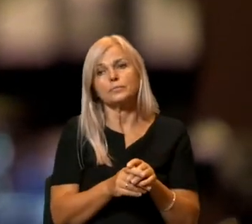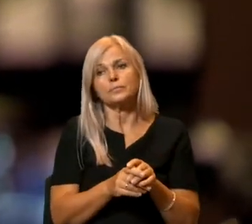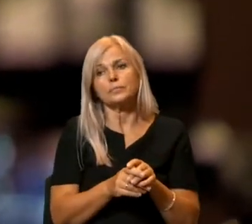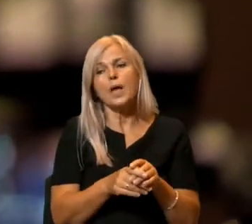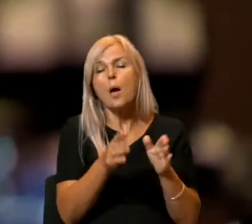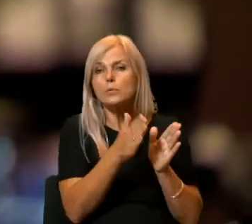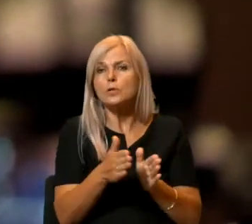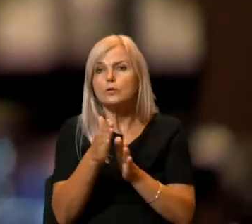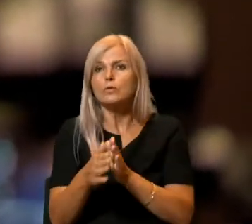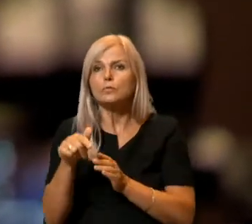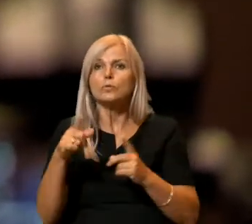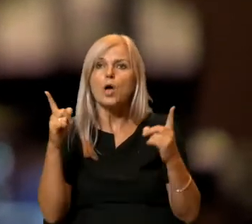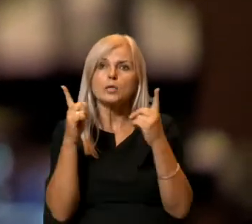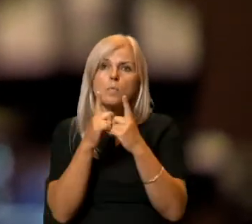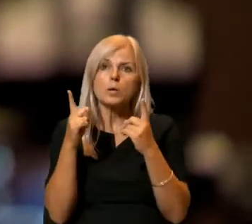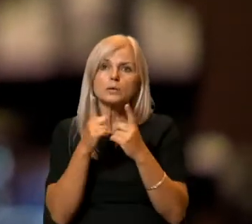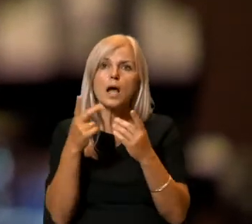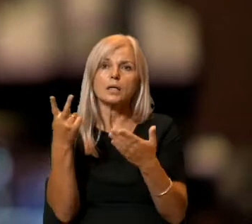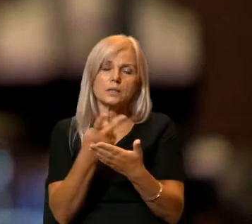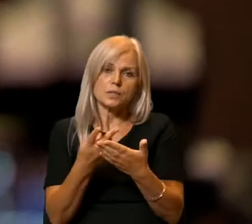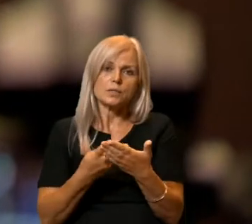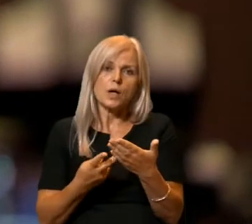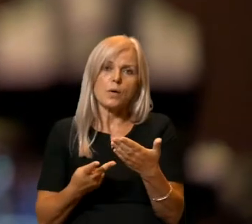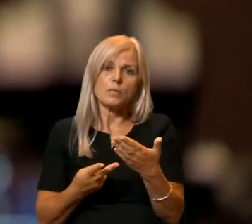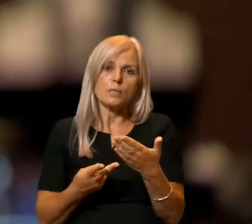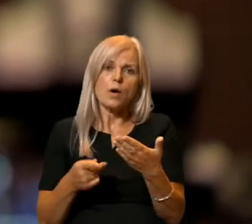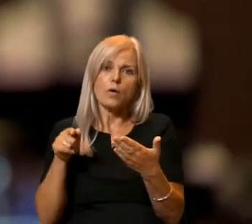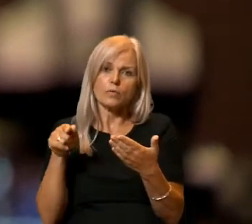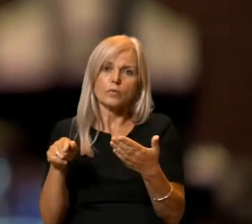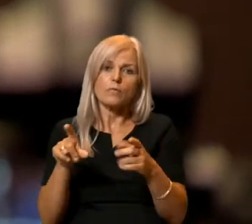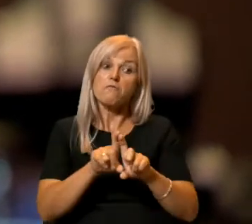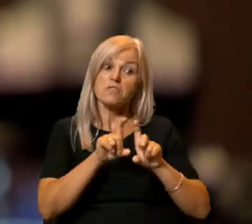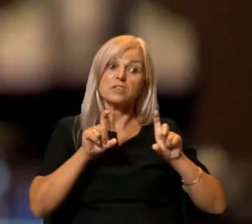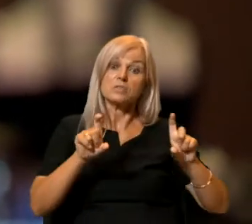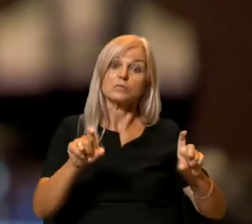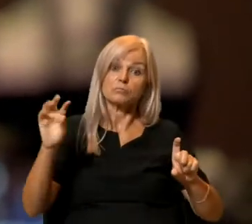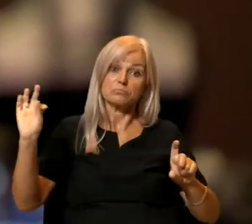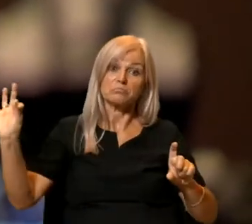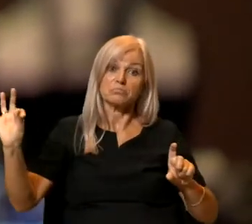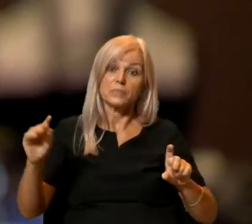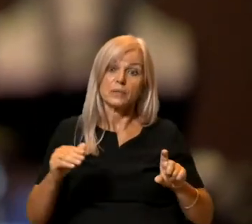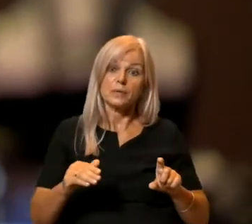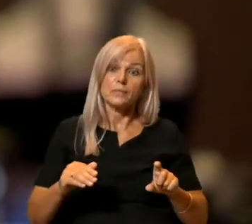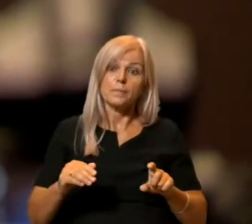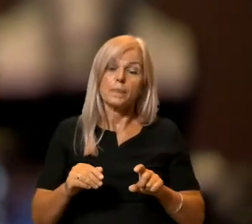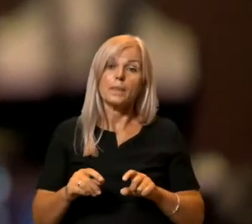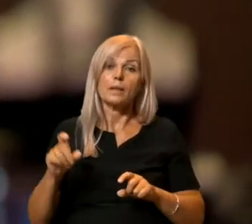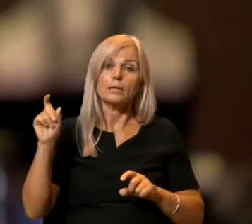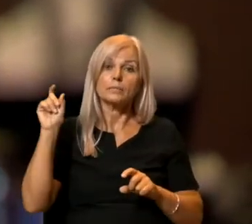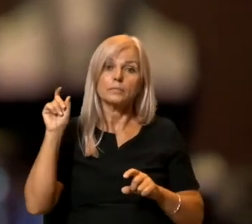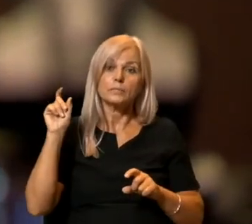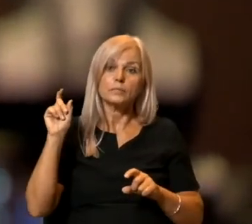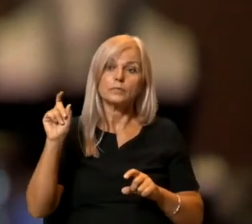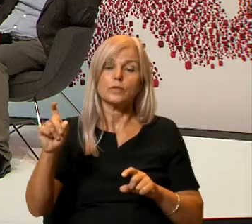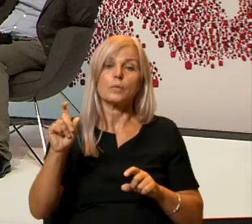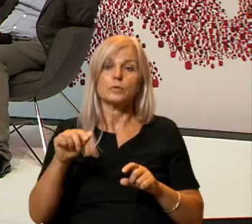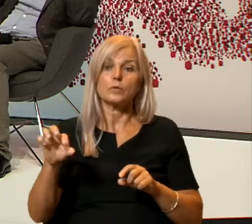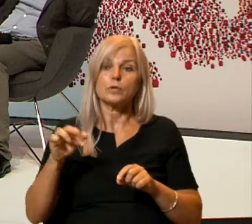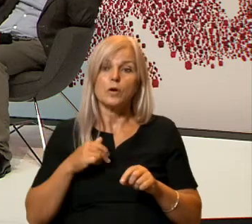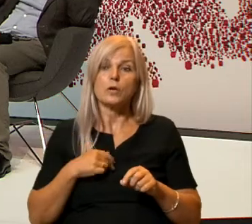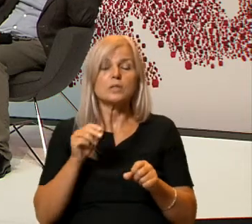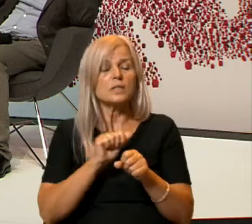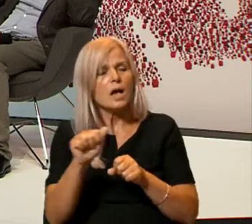Przygotowując się do spotkania, czytałem, że w pana instytucie Max Weber Kolleg też ta kwestia